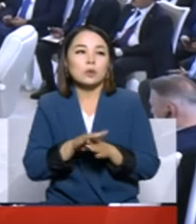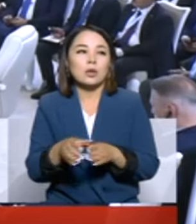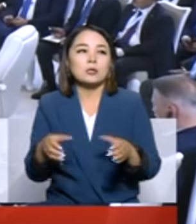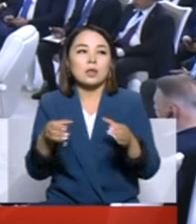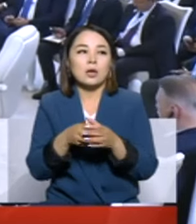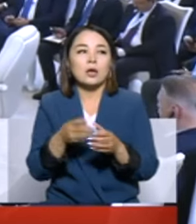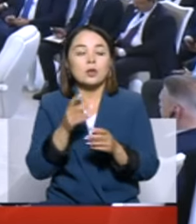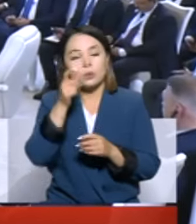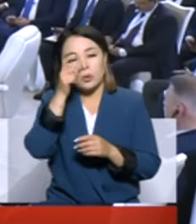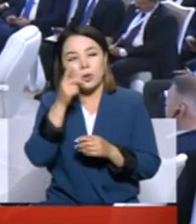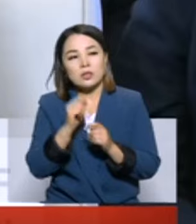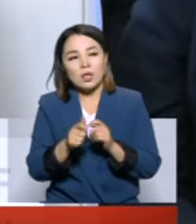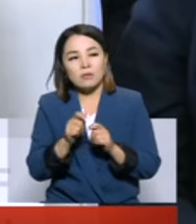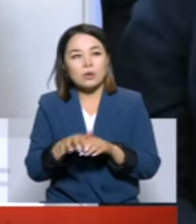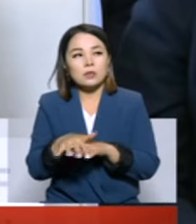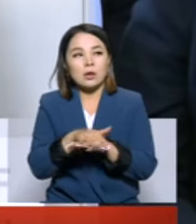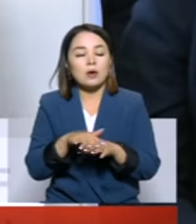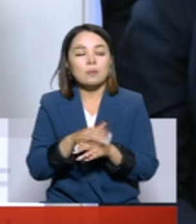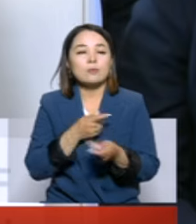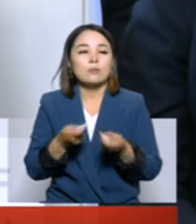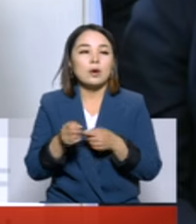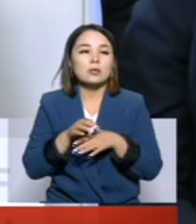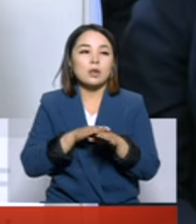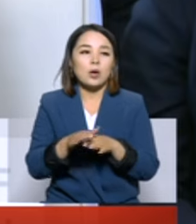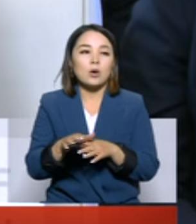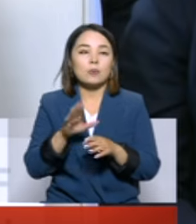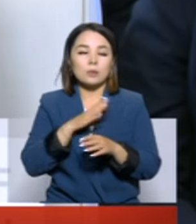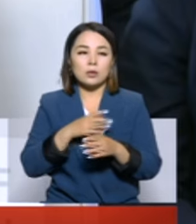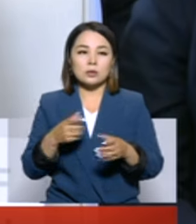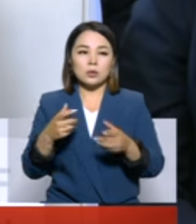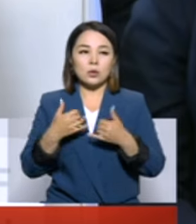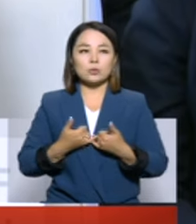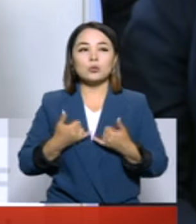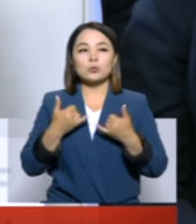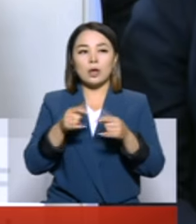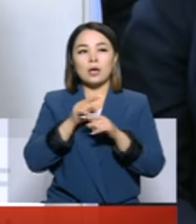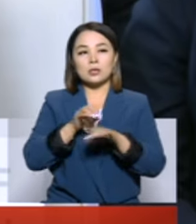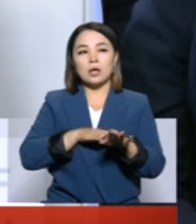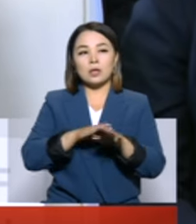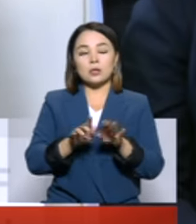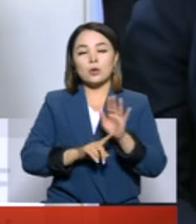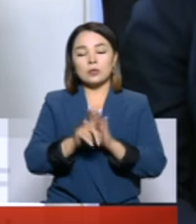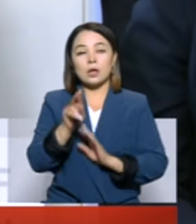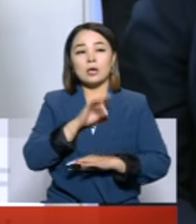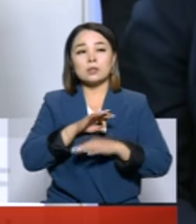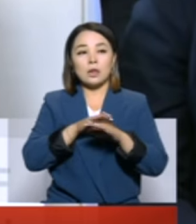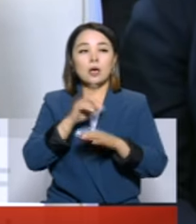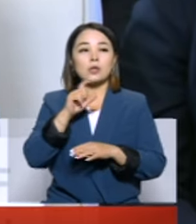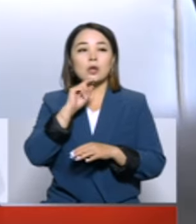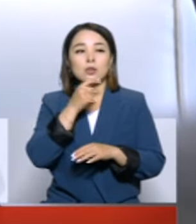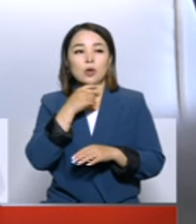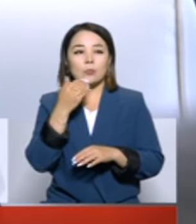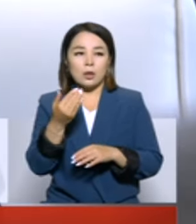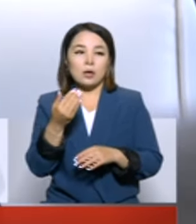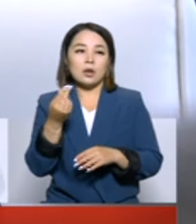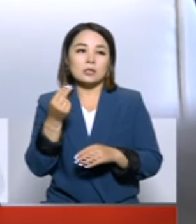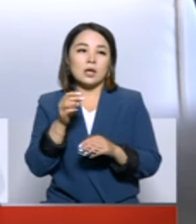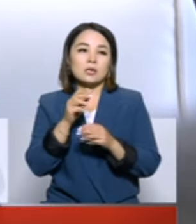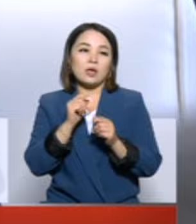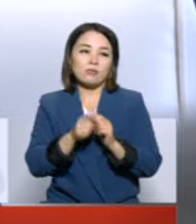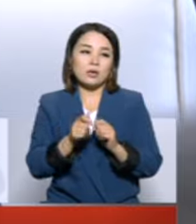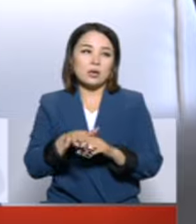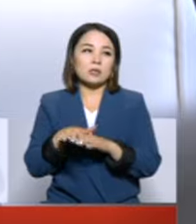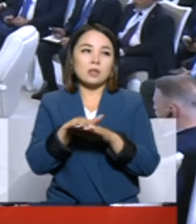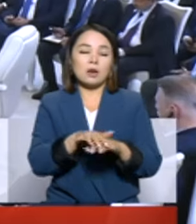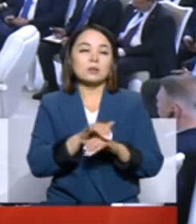түркі инвестициялық қоры басқарушылар кеңесінің ұлықтау рәсімі өтті. Оның қызметі экономика және қаржы инвестиция